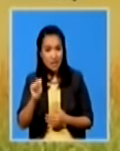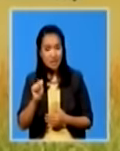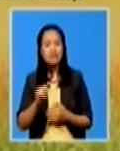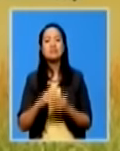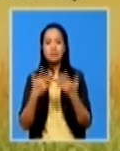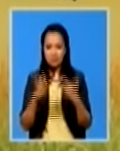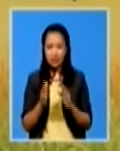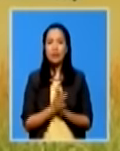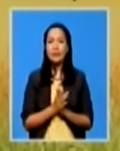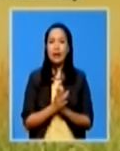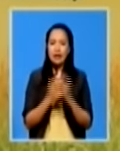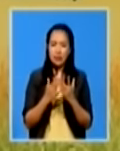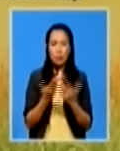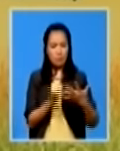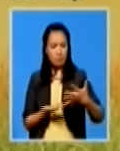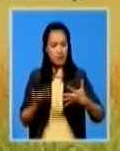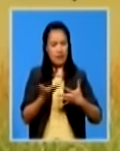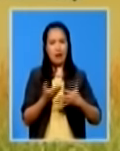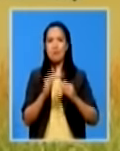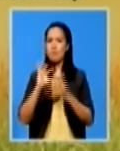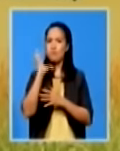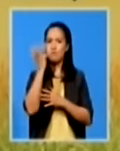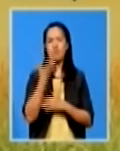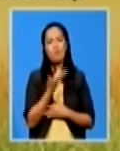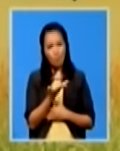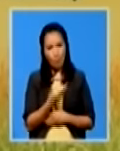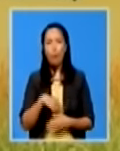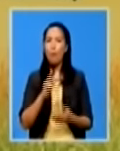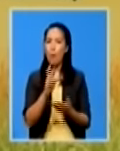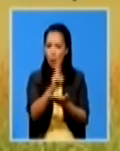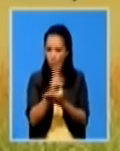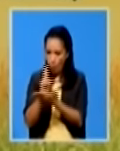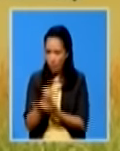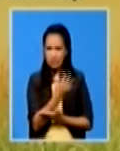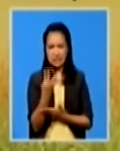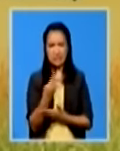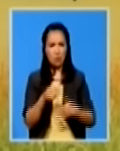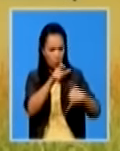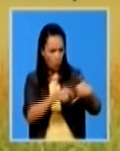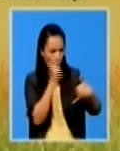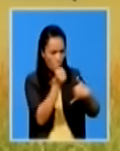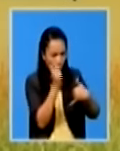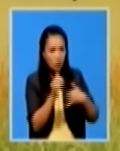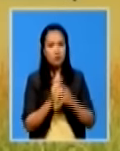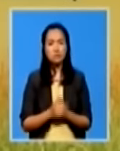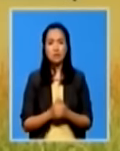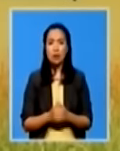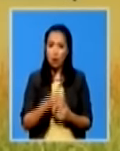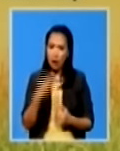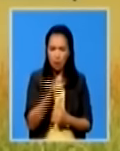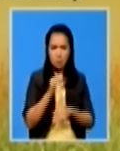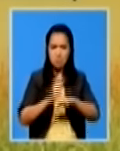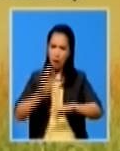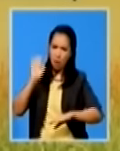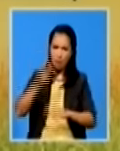ราจะยกระดับไปสู่มาตรฐานโลกในที่สุดพร้อมทั้งขอการันตีด้วย4รางวัล นะครับผู้เล่นยอดเยี่ยมทั้งตำแหน่งหัวเสาบอลเร็วมือเซต